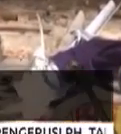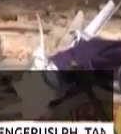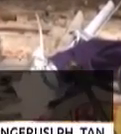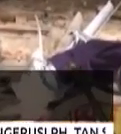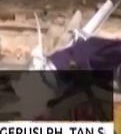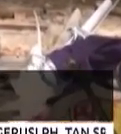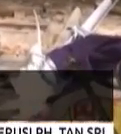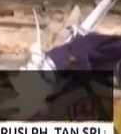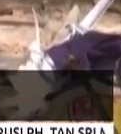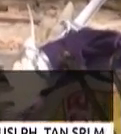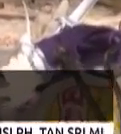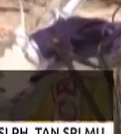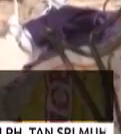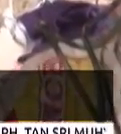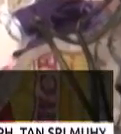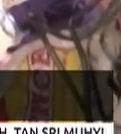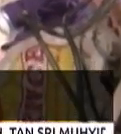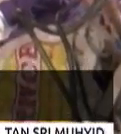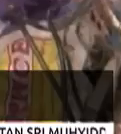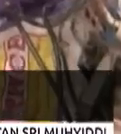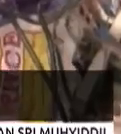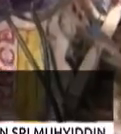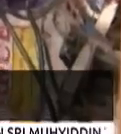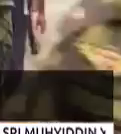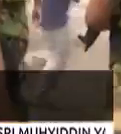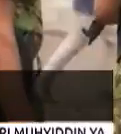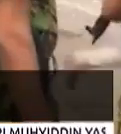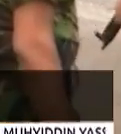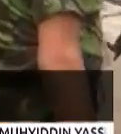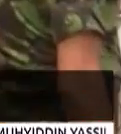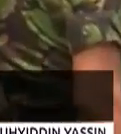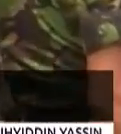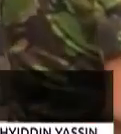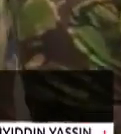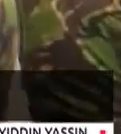Letupan bom Sri Lanka, hampir 160 orang maut.